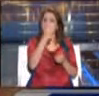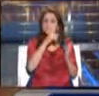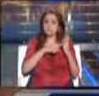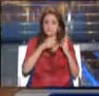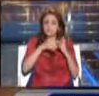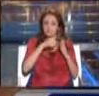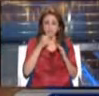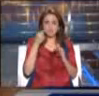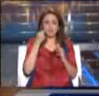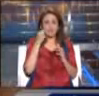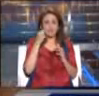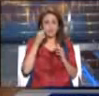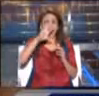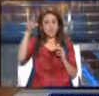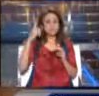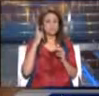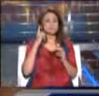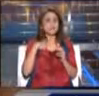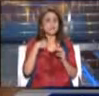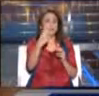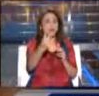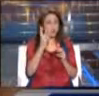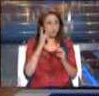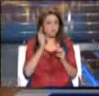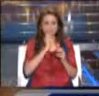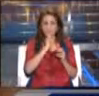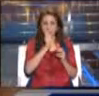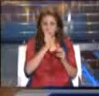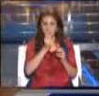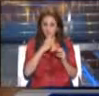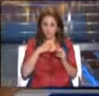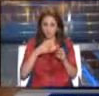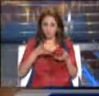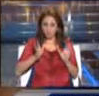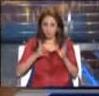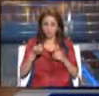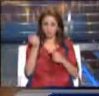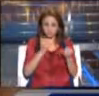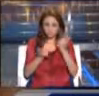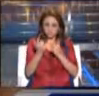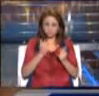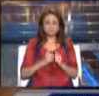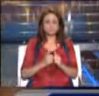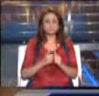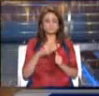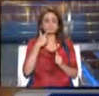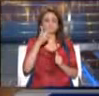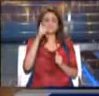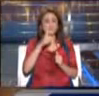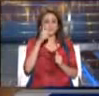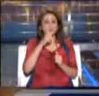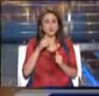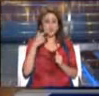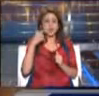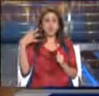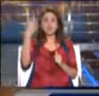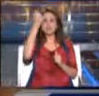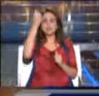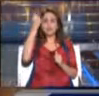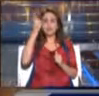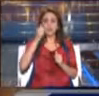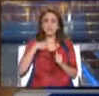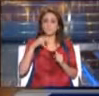بيتحمله الناس اللي عايزه تسمع الاعلام الرياضي، وبيتحمله الاعلاميين، بيتحمله المعلنين، بيتحمله اصحاب القنوات،